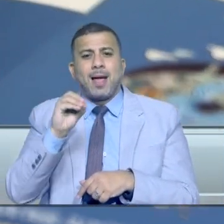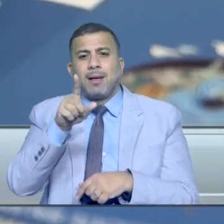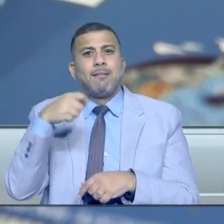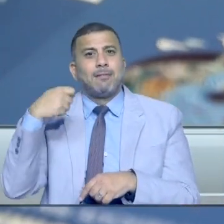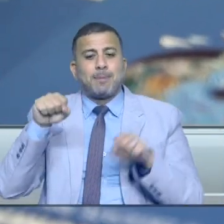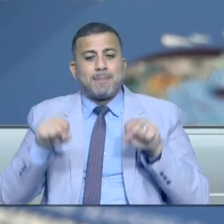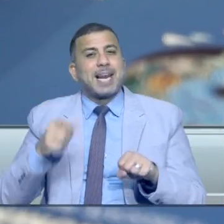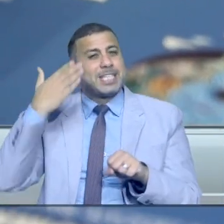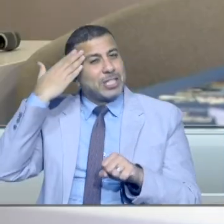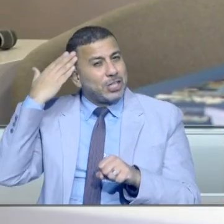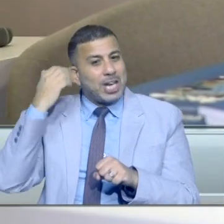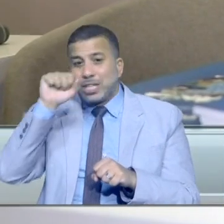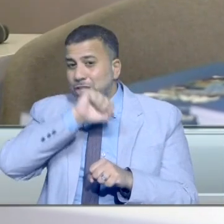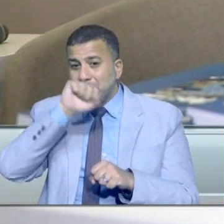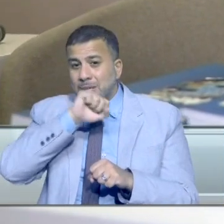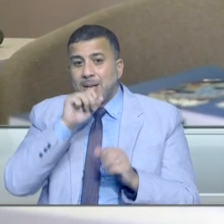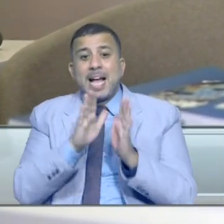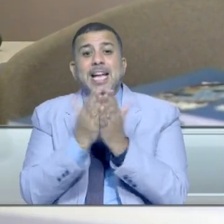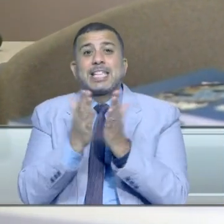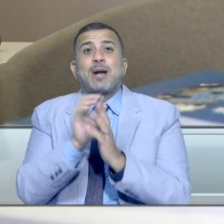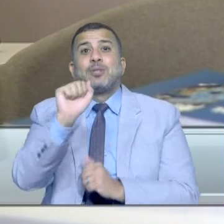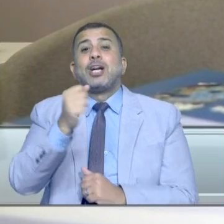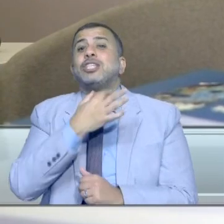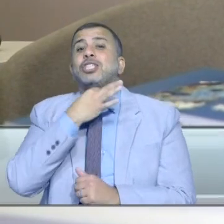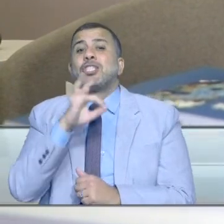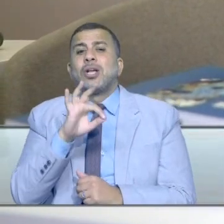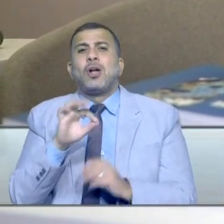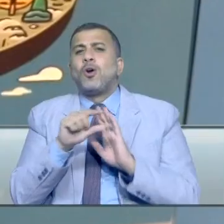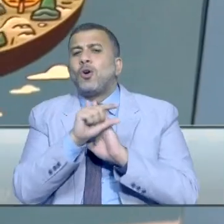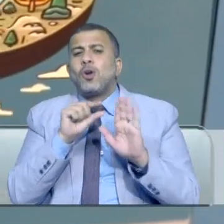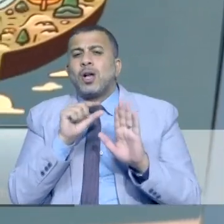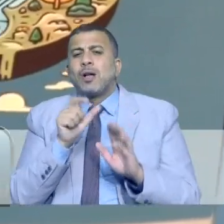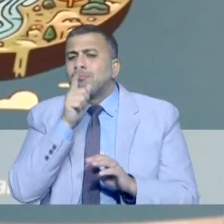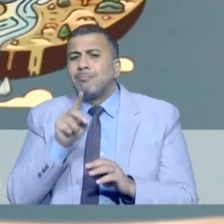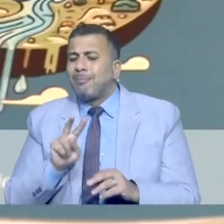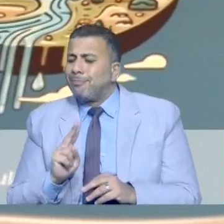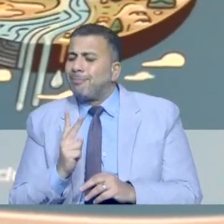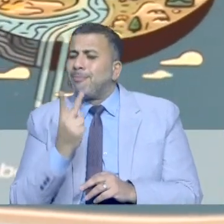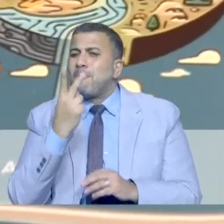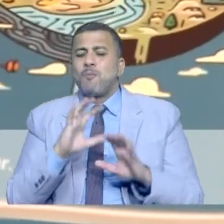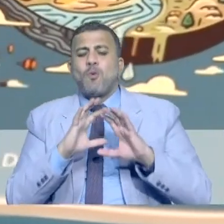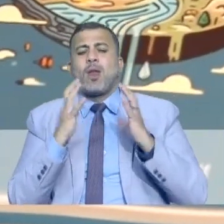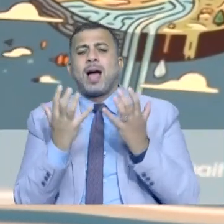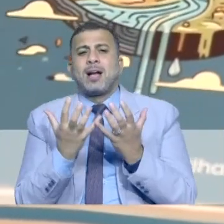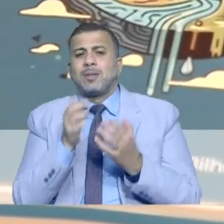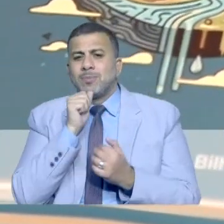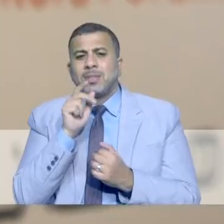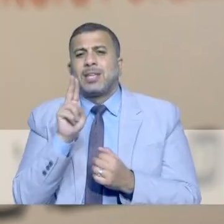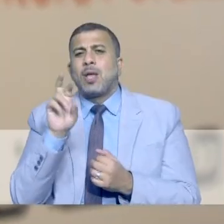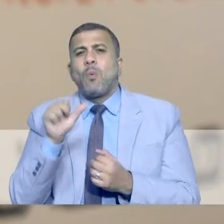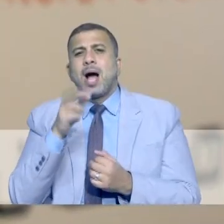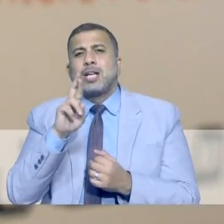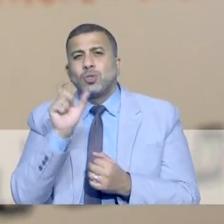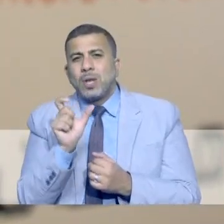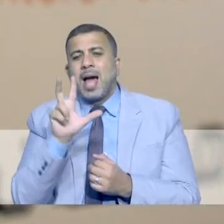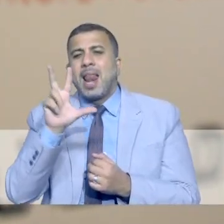المجلس الاستشاري لإمارة الشارقة كتابه الجديد المعنون لغز التغير المناخي التوازن الهش،